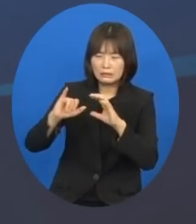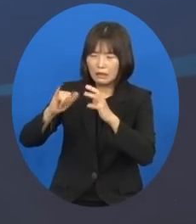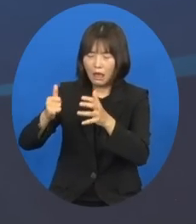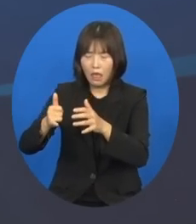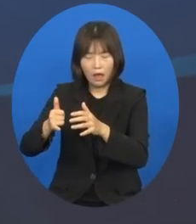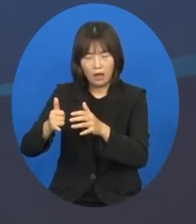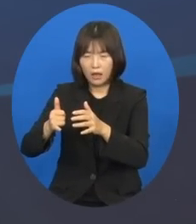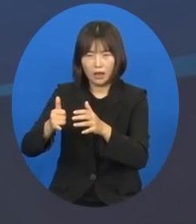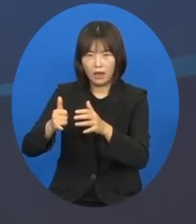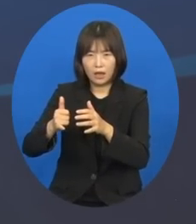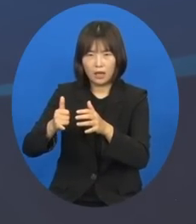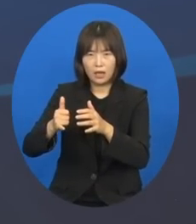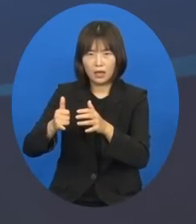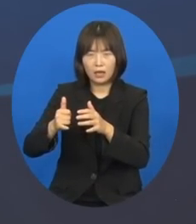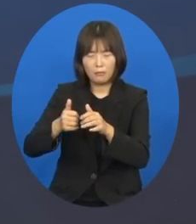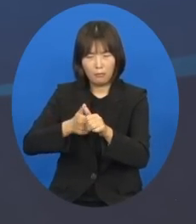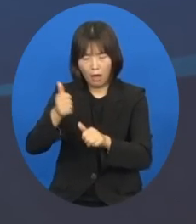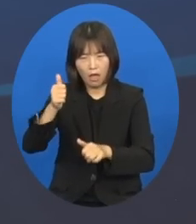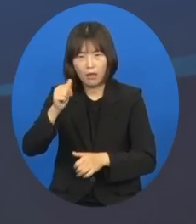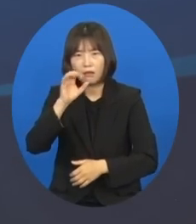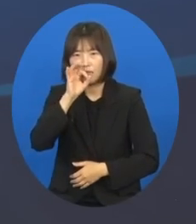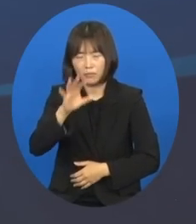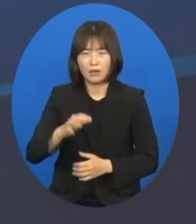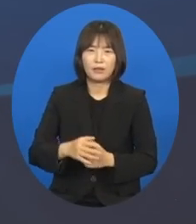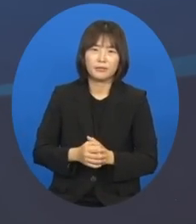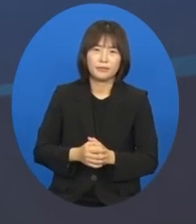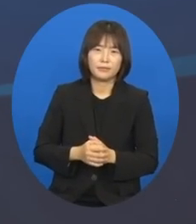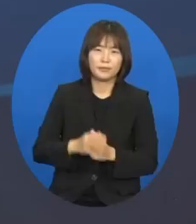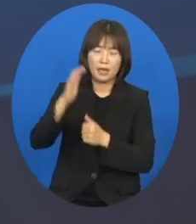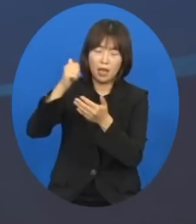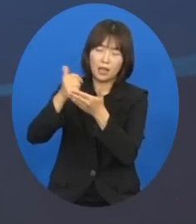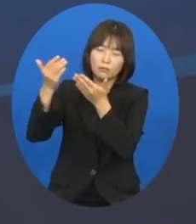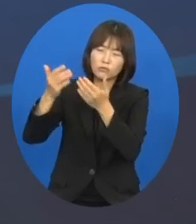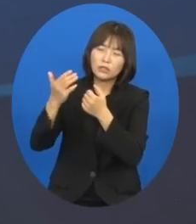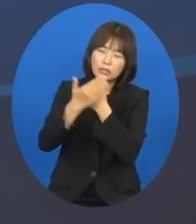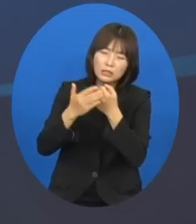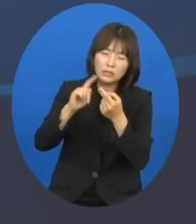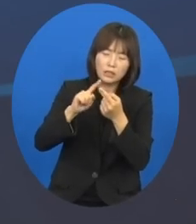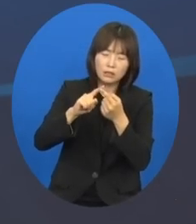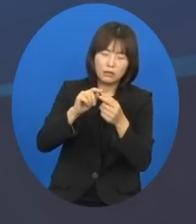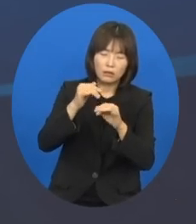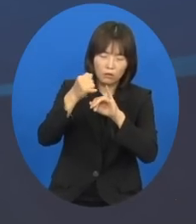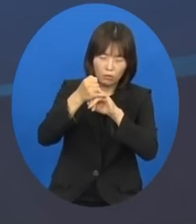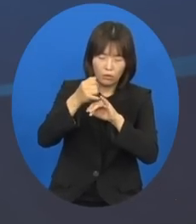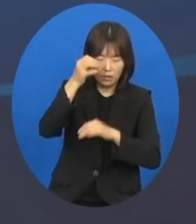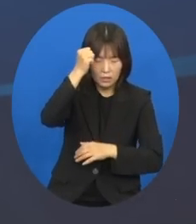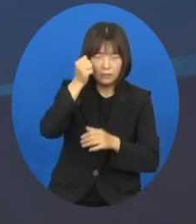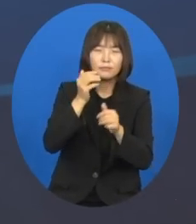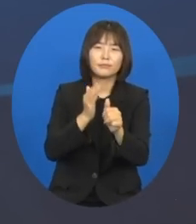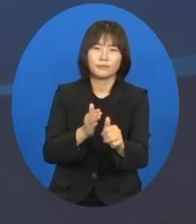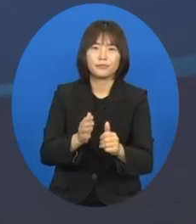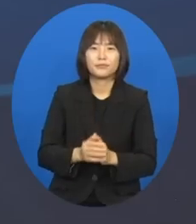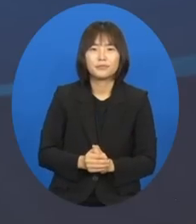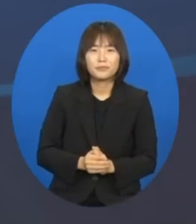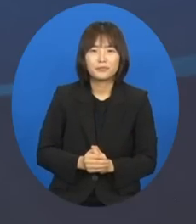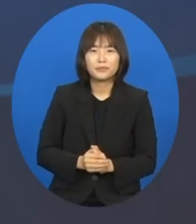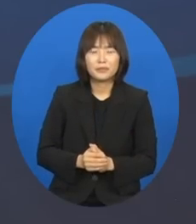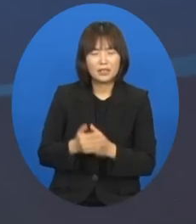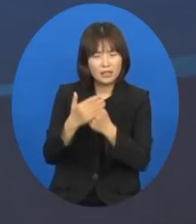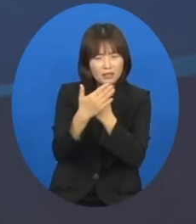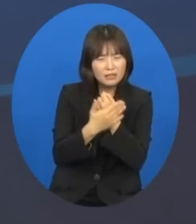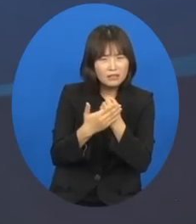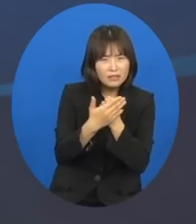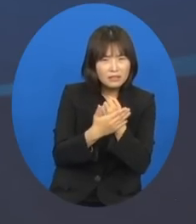하나님의 주시는 은혜를 여러분 꼭 기억하시기 바랍니다 기억하시기 바랍니다이 은혜가 어떤 은혜인데